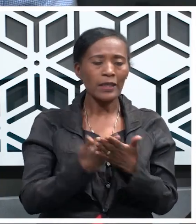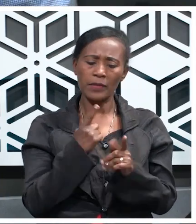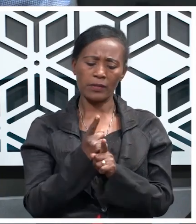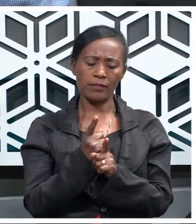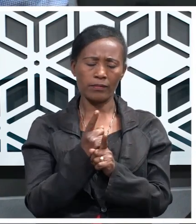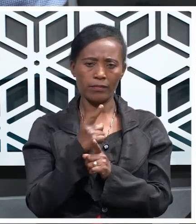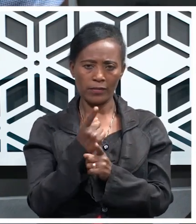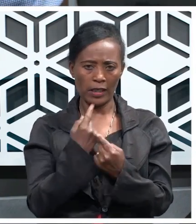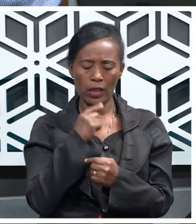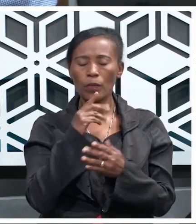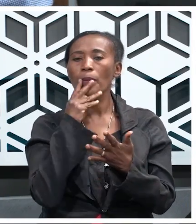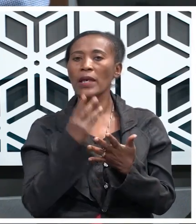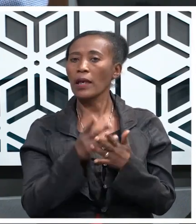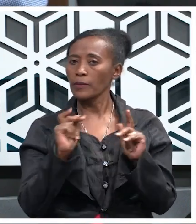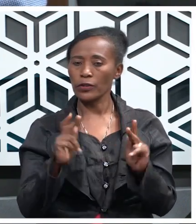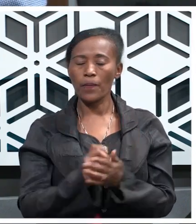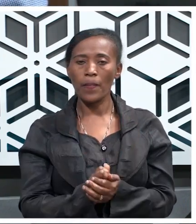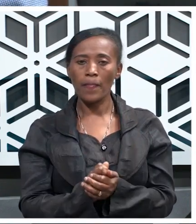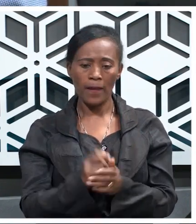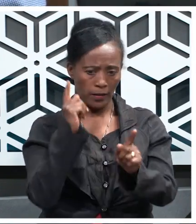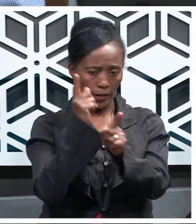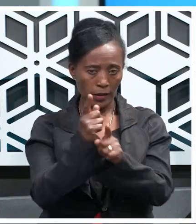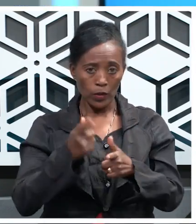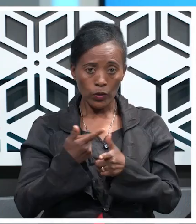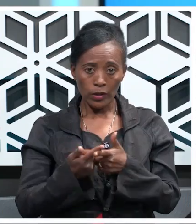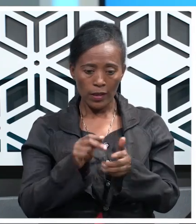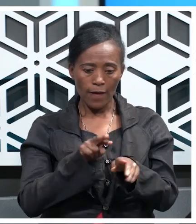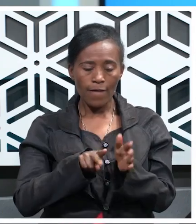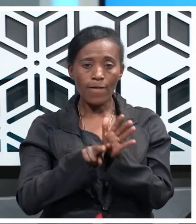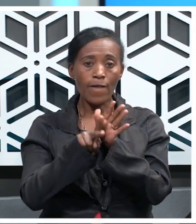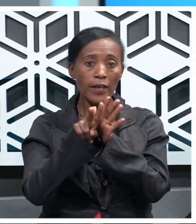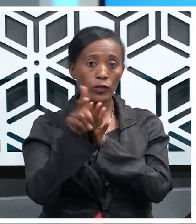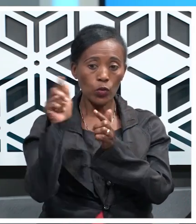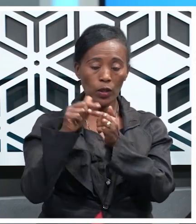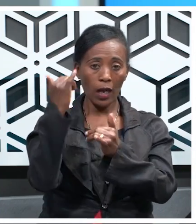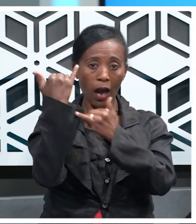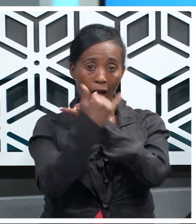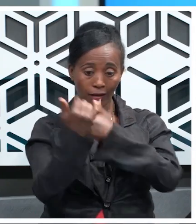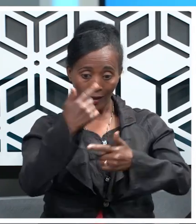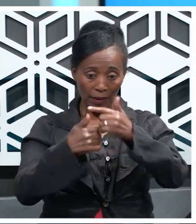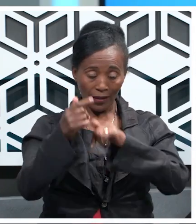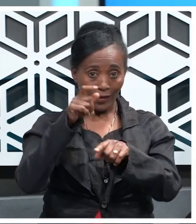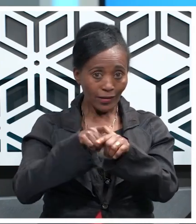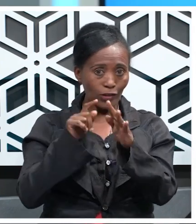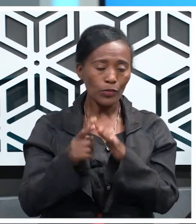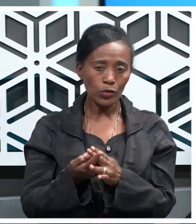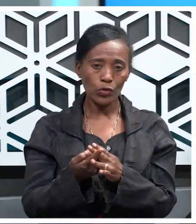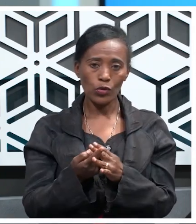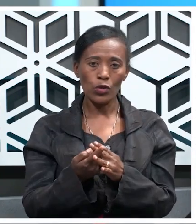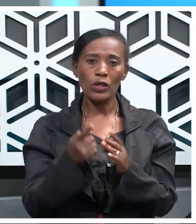እስኪ አስረግጠው ይንገሩ። እሺ መልካም። ልክ ነው። እንግዲህ ቫይረሱ ወደ ሀገራችን ከገባ ጊዜ